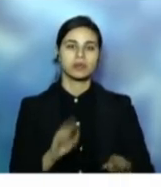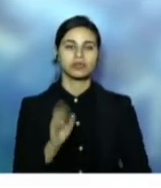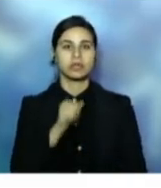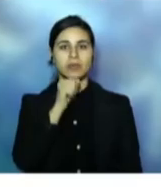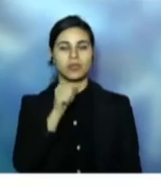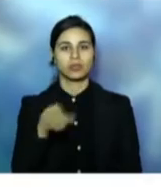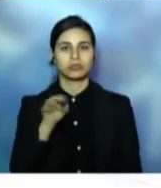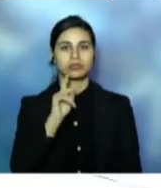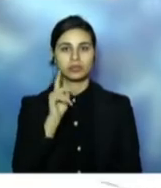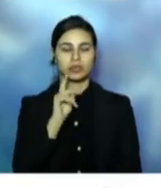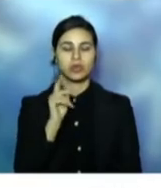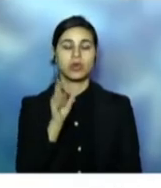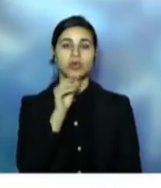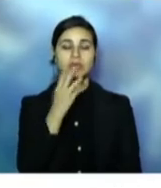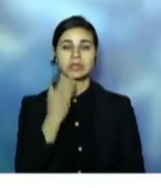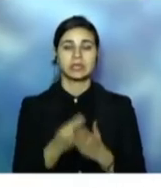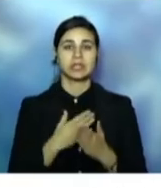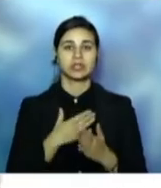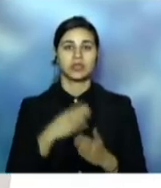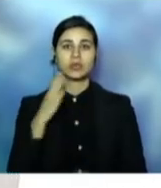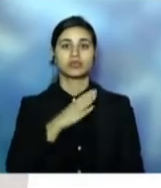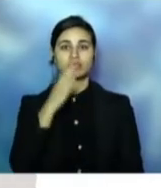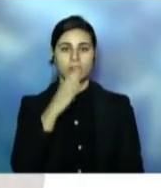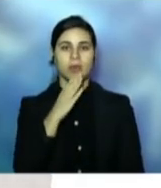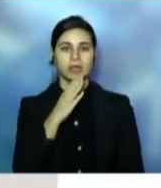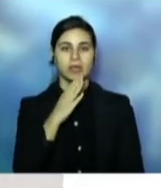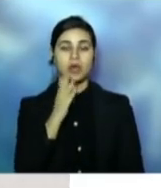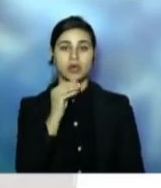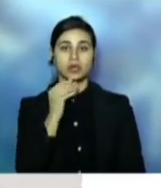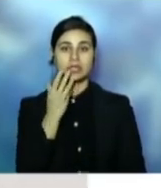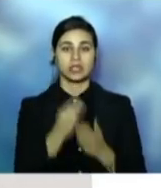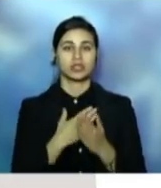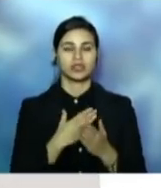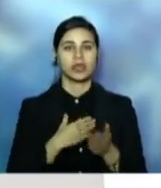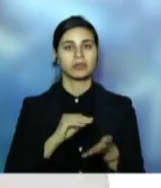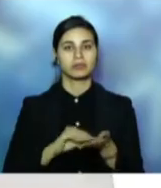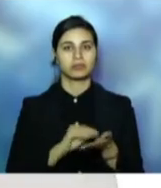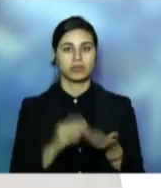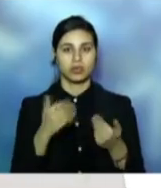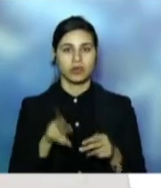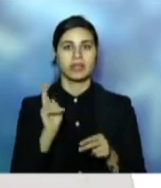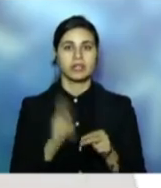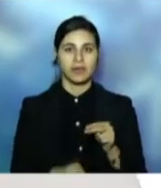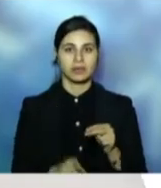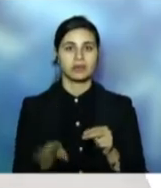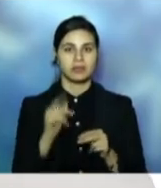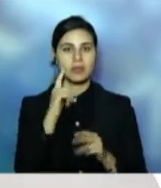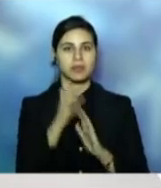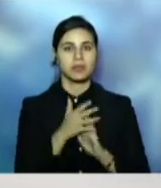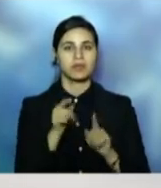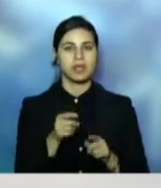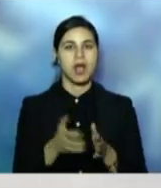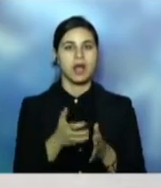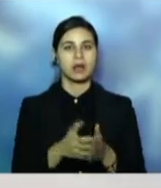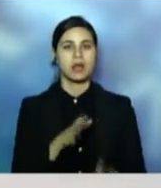და მოზარდისთვისაც. როდესაც ჩვენ მშობლისათვის, როდესაც ჩვენ თეორიული ნაწილი დავამთავრეთ, მიხვდით, რომ რაღაც